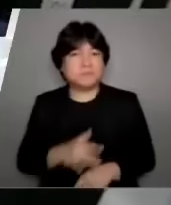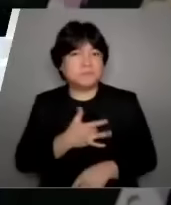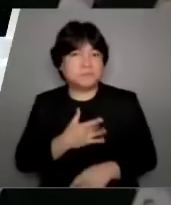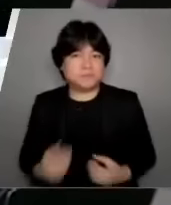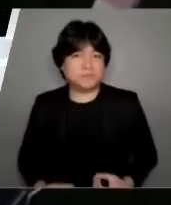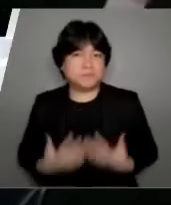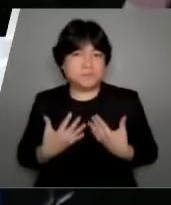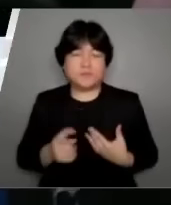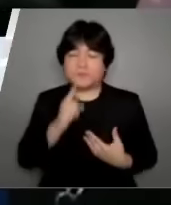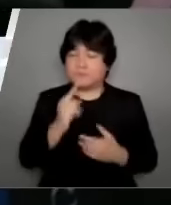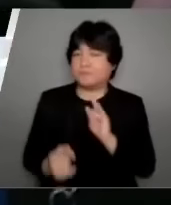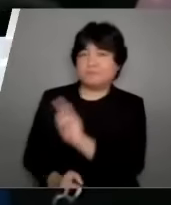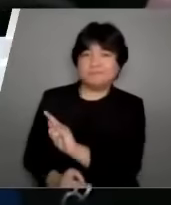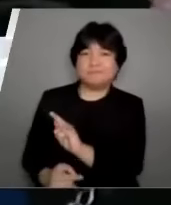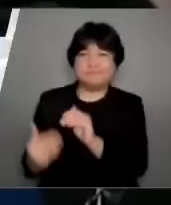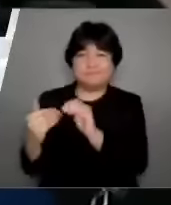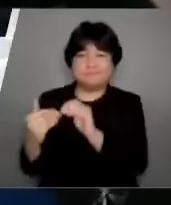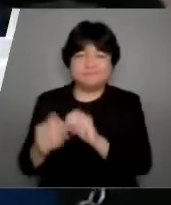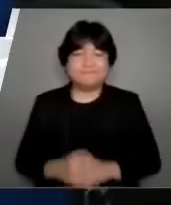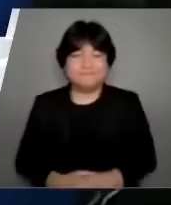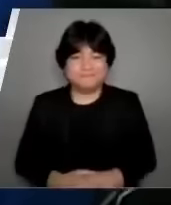siya.